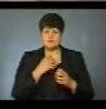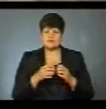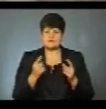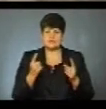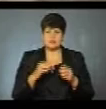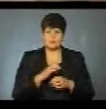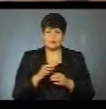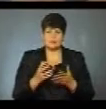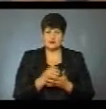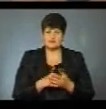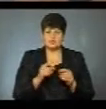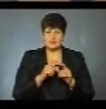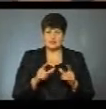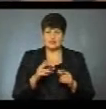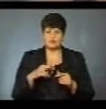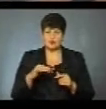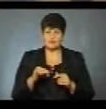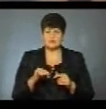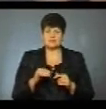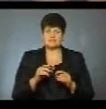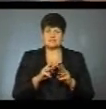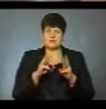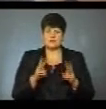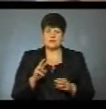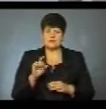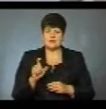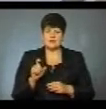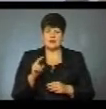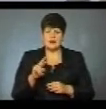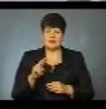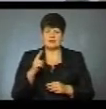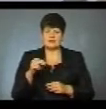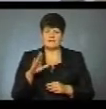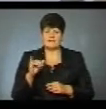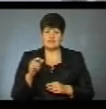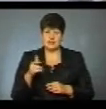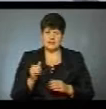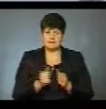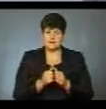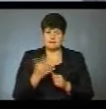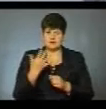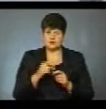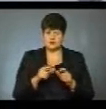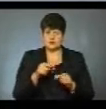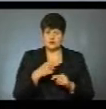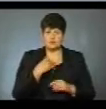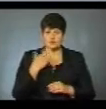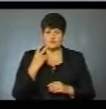великих проєктів набрав шкільний дворик імені Святої Ядвіги, який має бути облаштований біля 5-ї школи. За нього